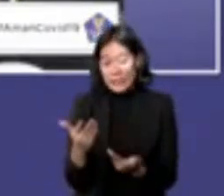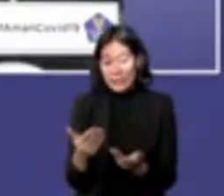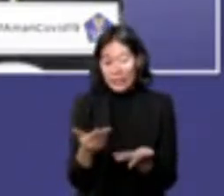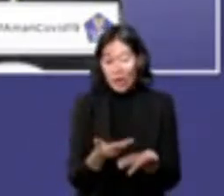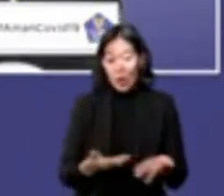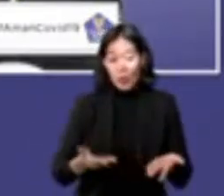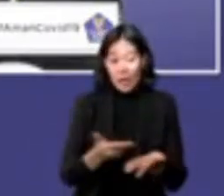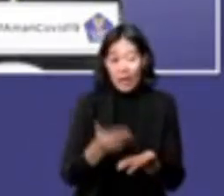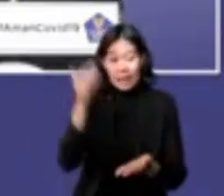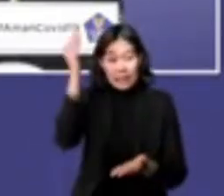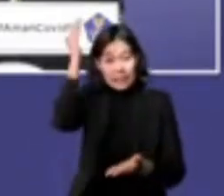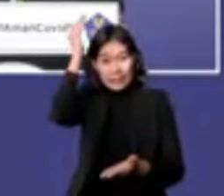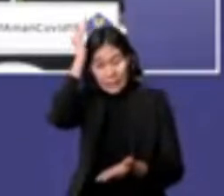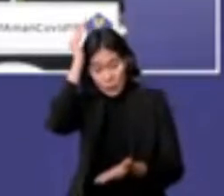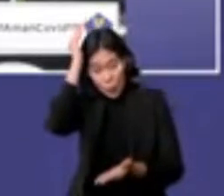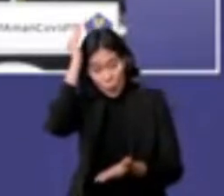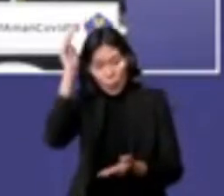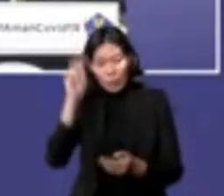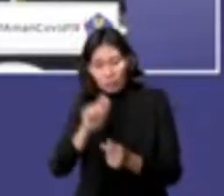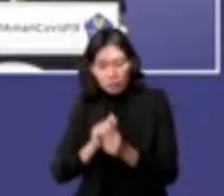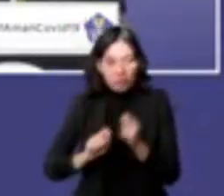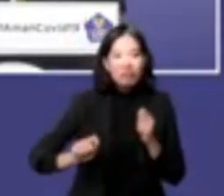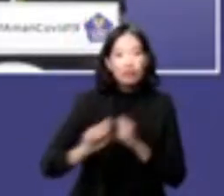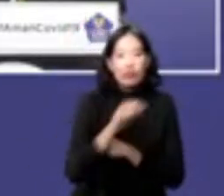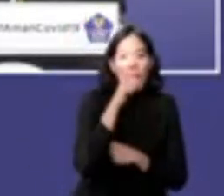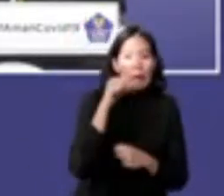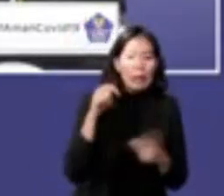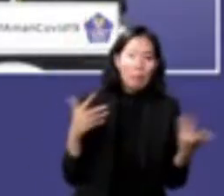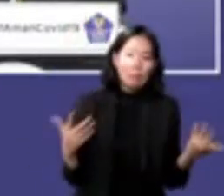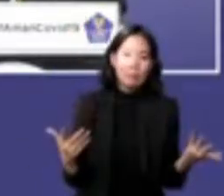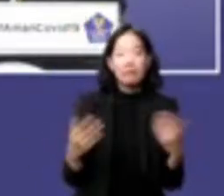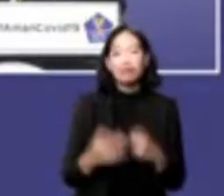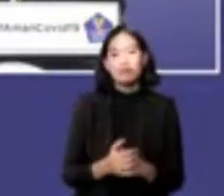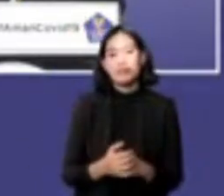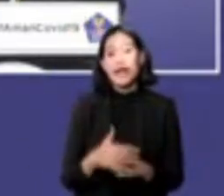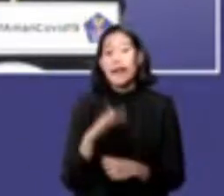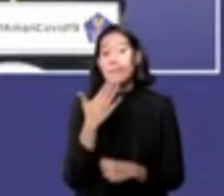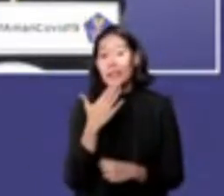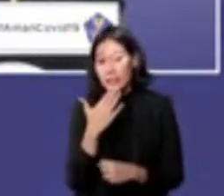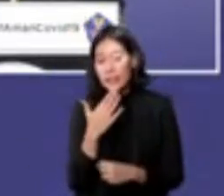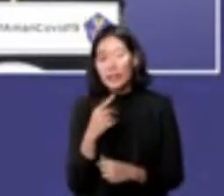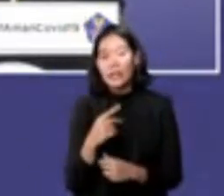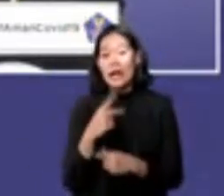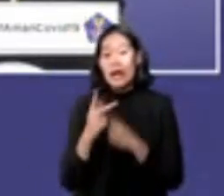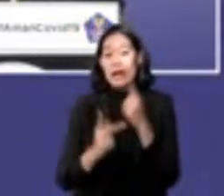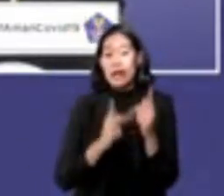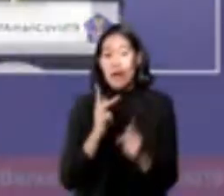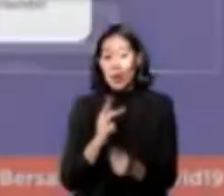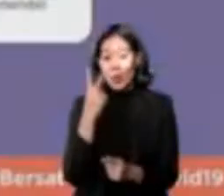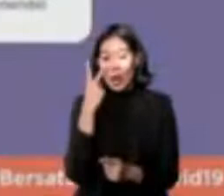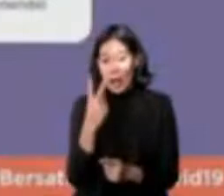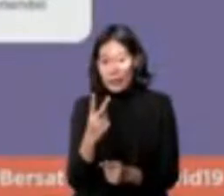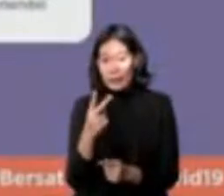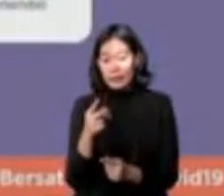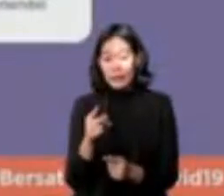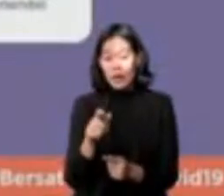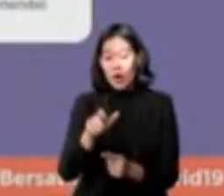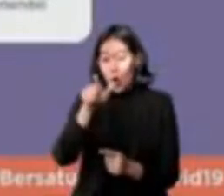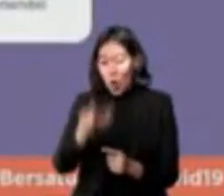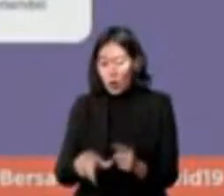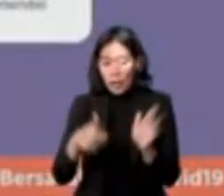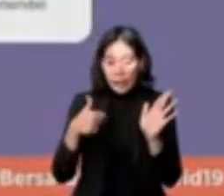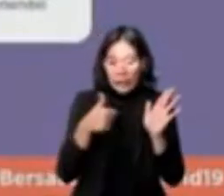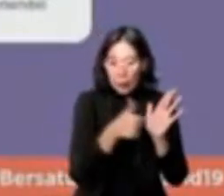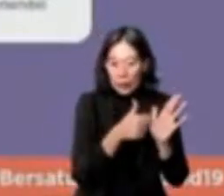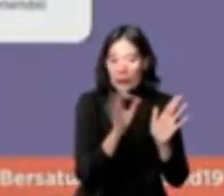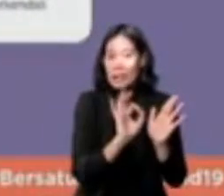saja sebuah wilayah berpindah dari zona risiko rendah menjadi zona risiko tinggi. Biasanya, apabila ada yang tidak lagi